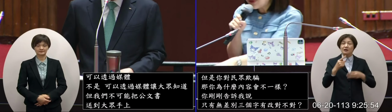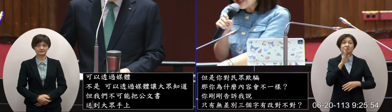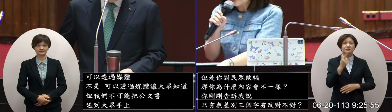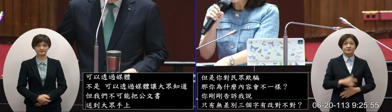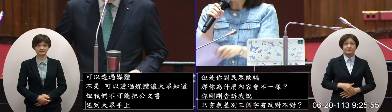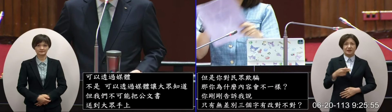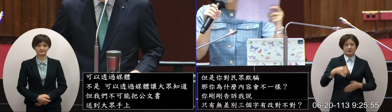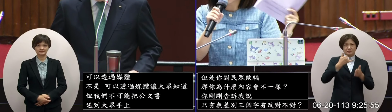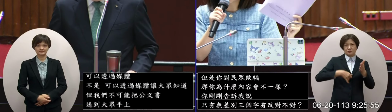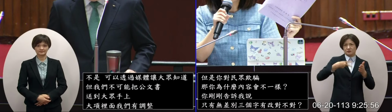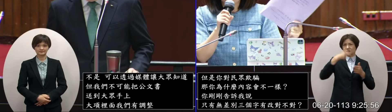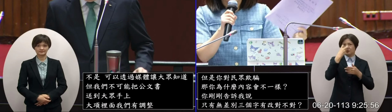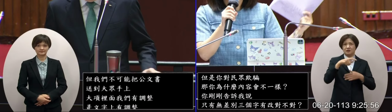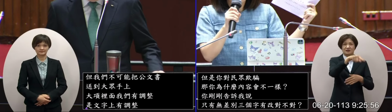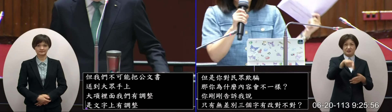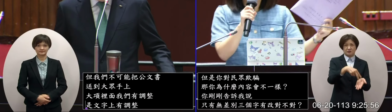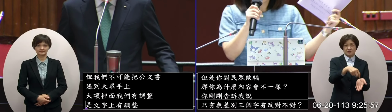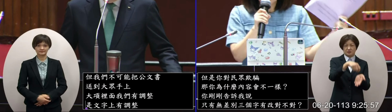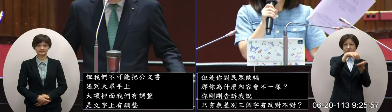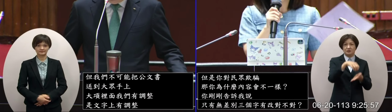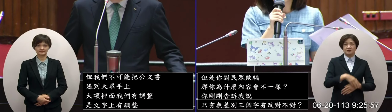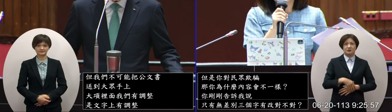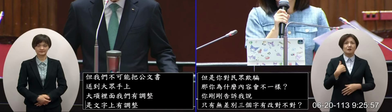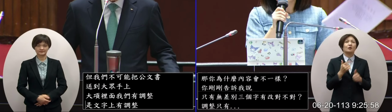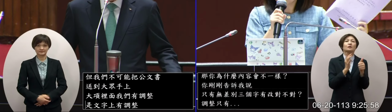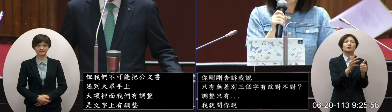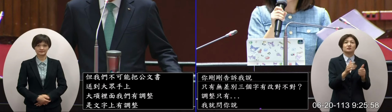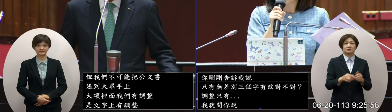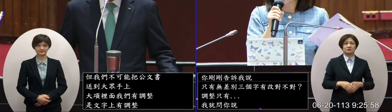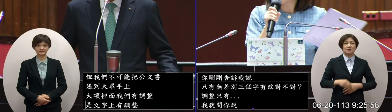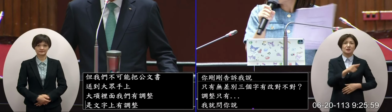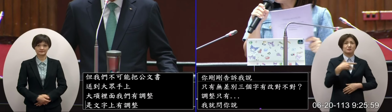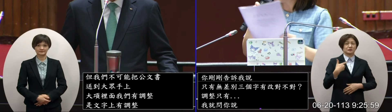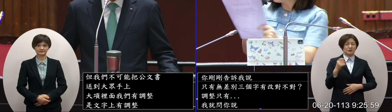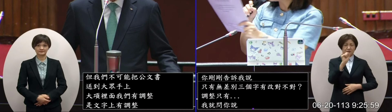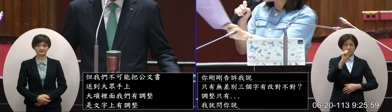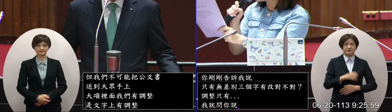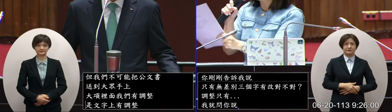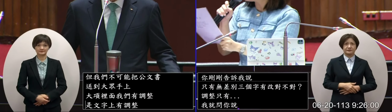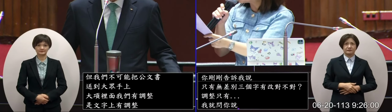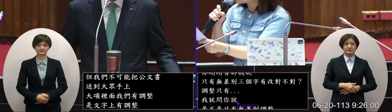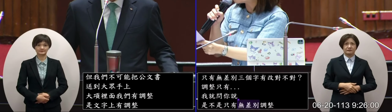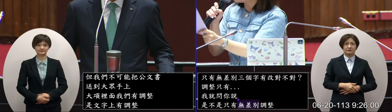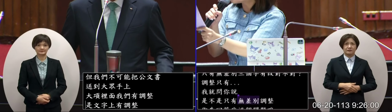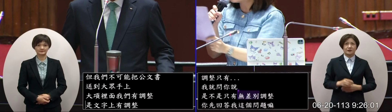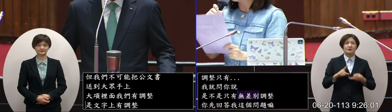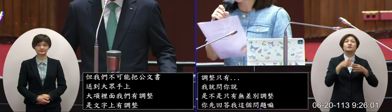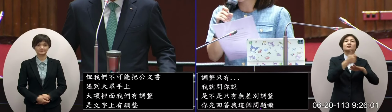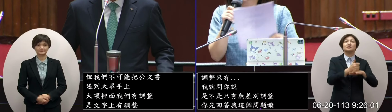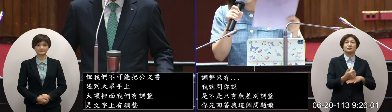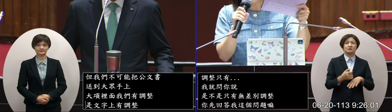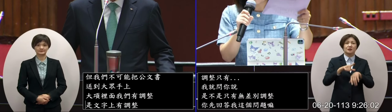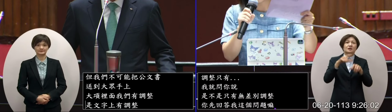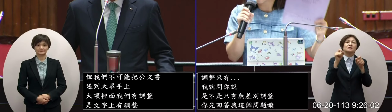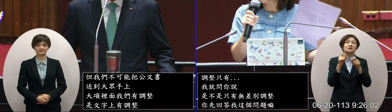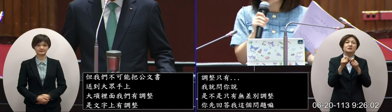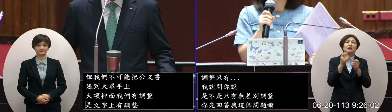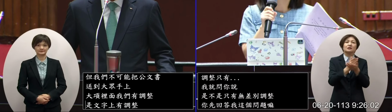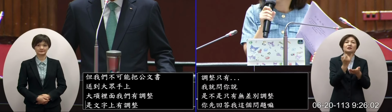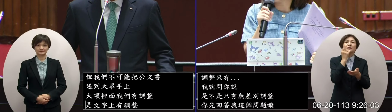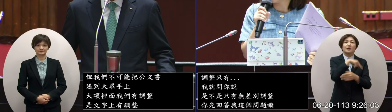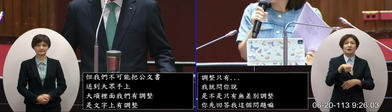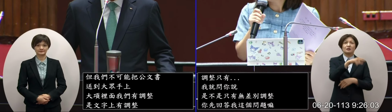个复议案是你们提出的，你不能我问你问题的时候你不知道啊，不然主席我们时间停止，让他们把